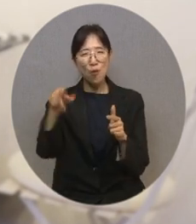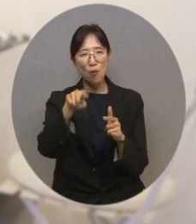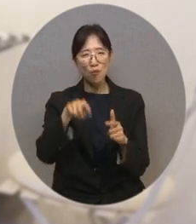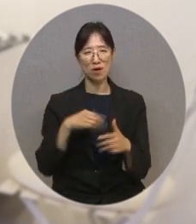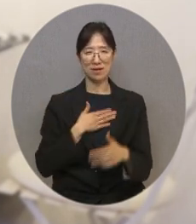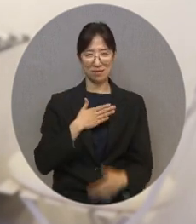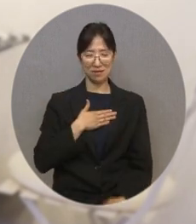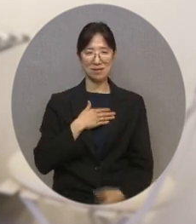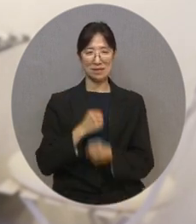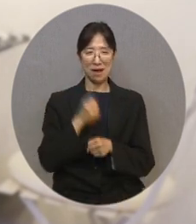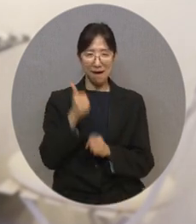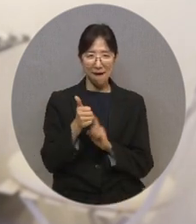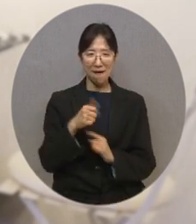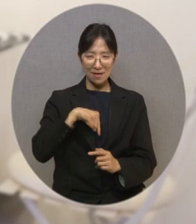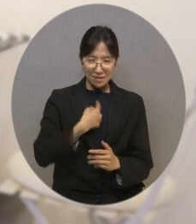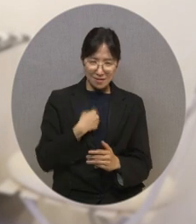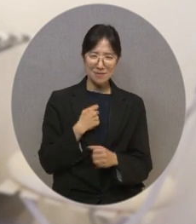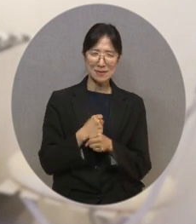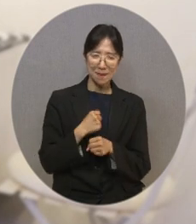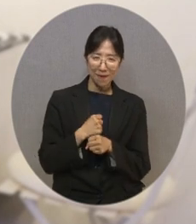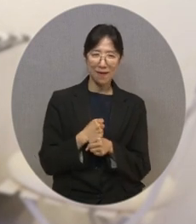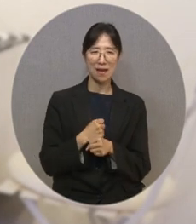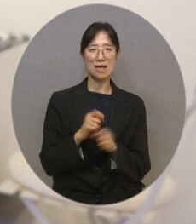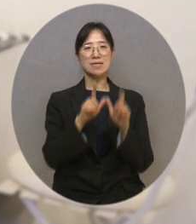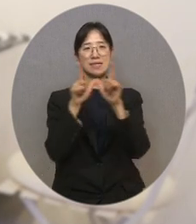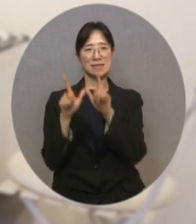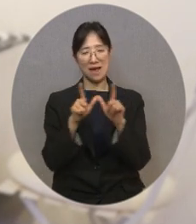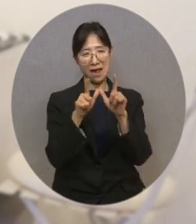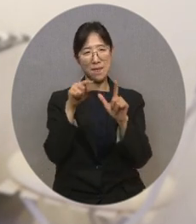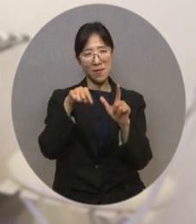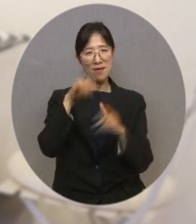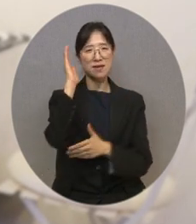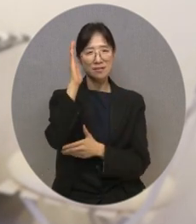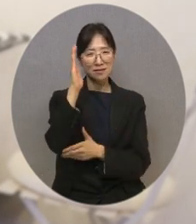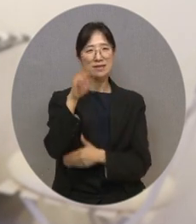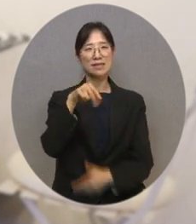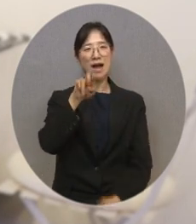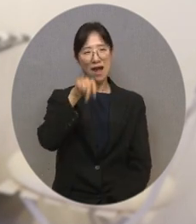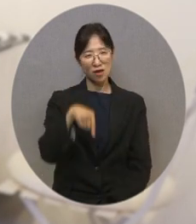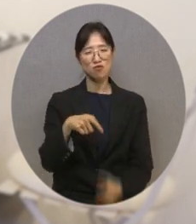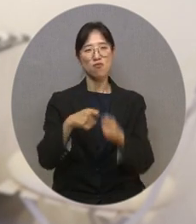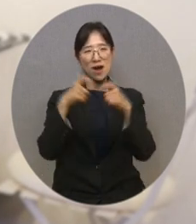작가 자신을 축적해 끝내 삶이라는 서사에서 사유가